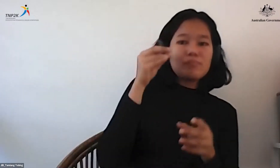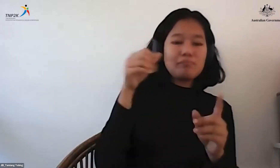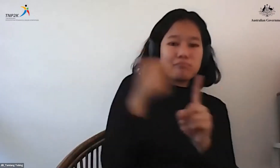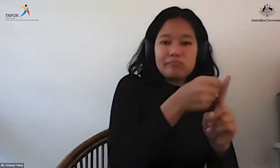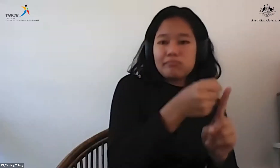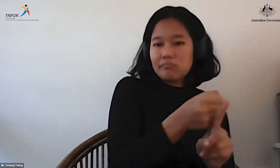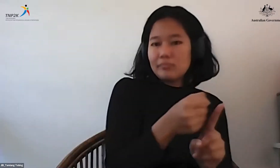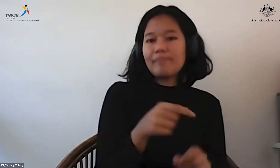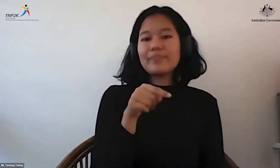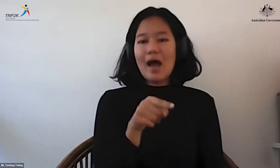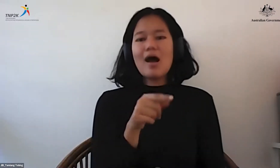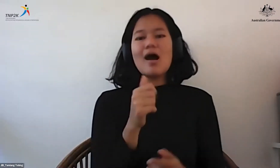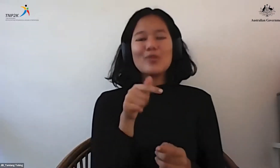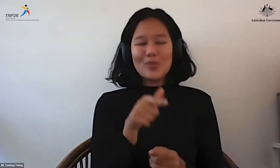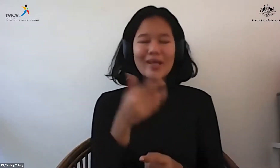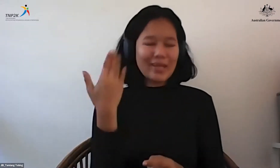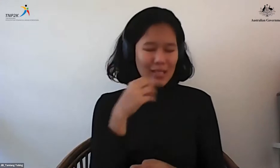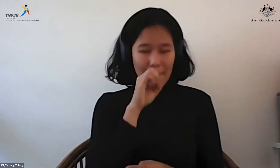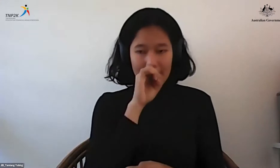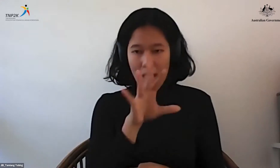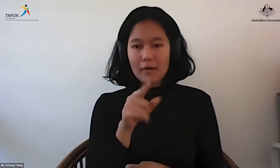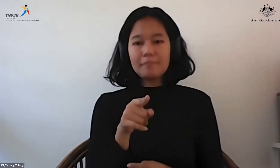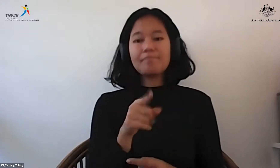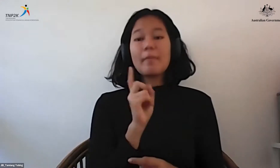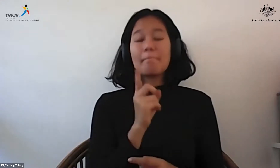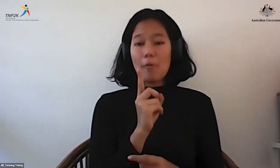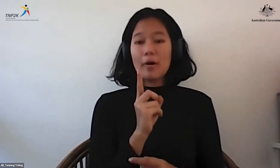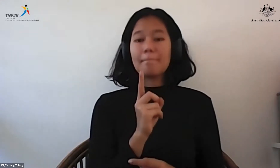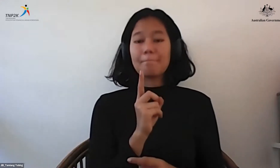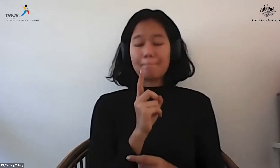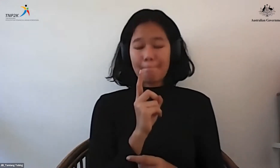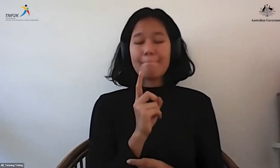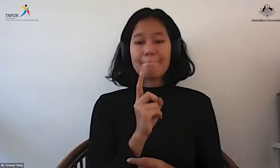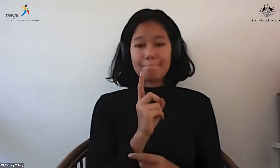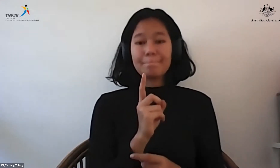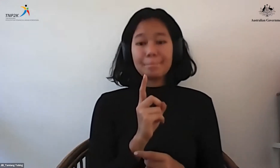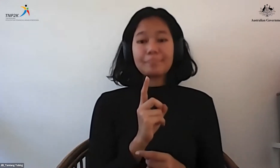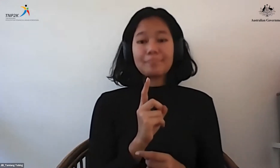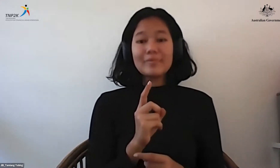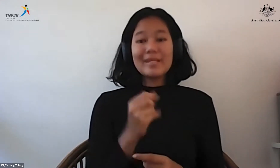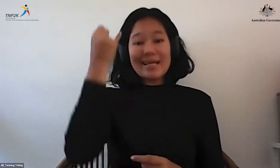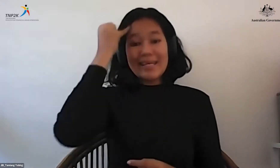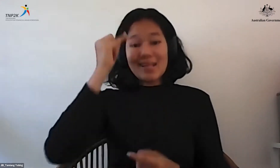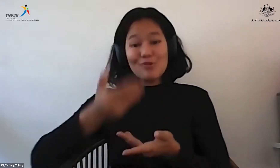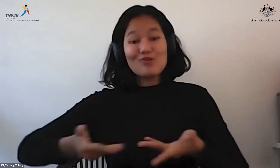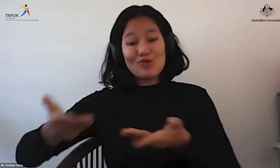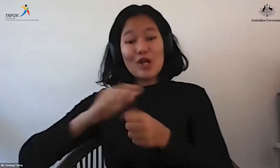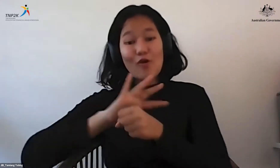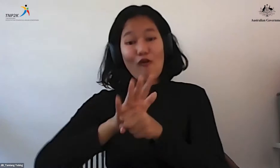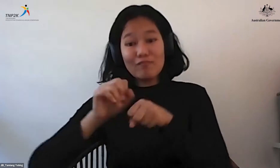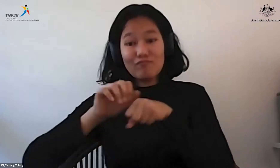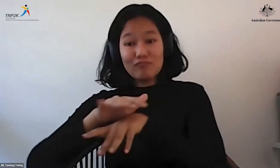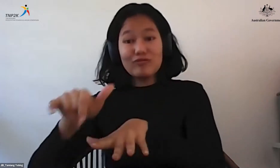ini masalah, makanya tadi saya katakan bahwa karena kontribusi ilmu sosial dalam COVID-19 itu